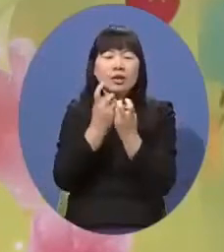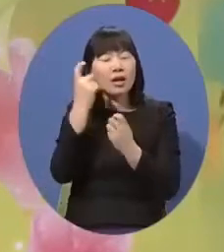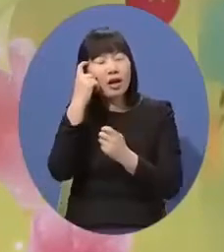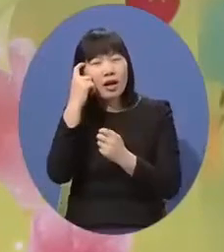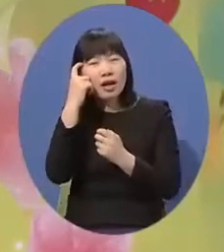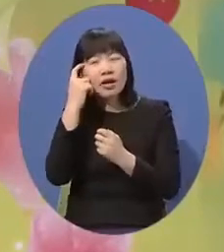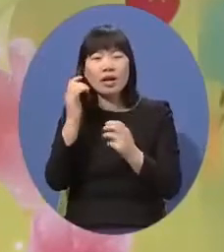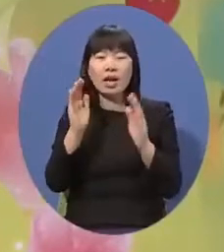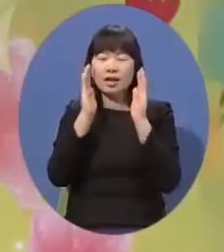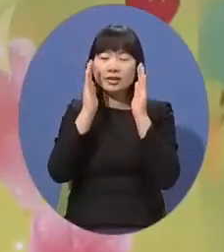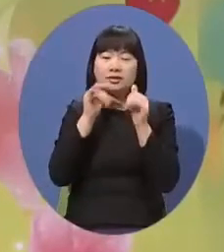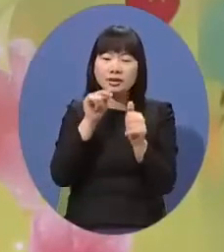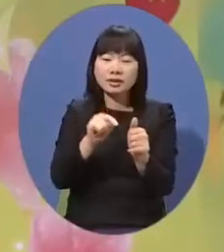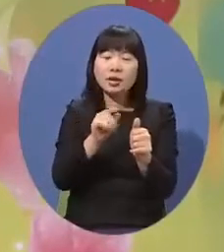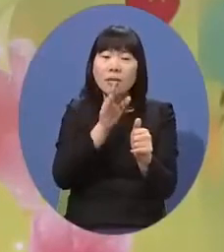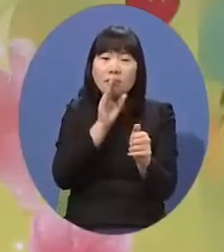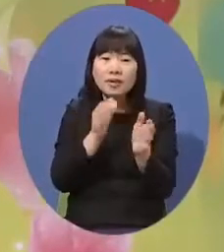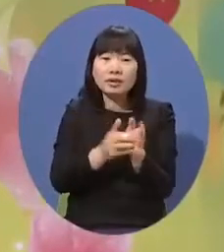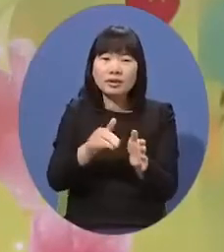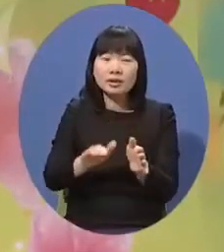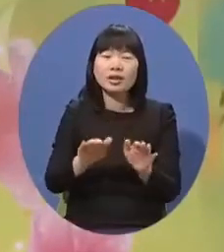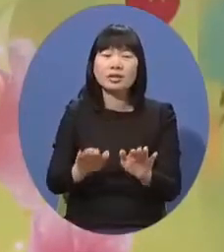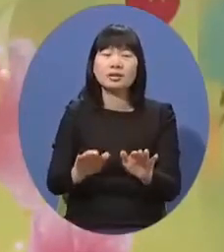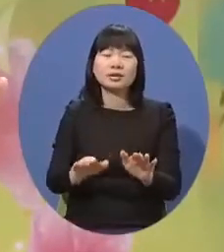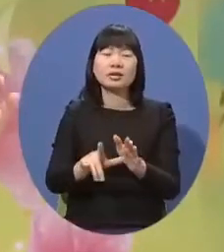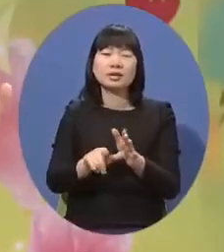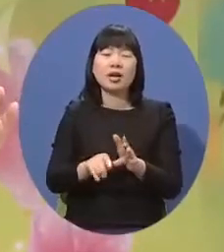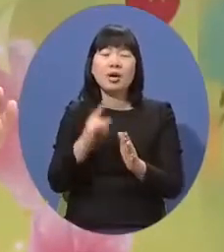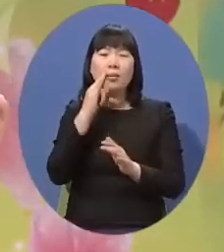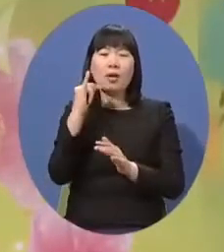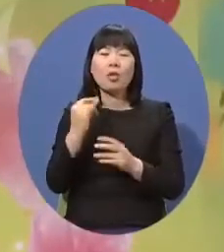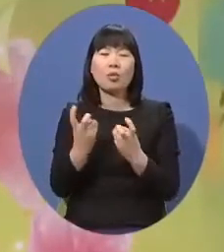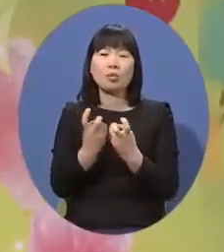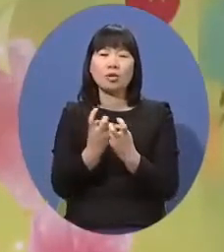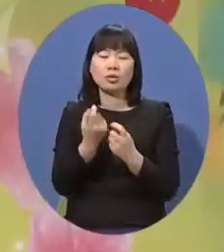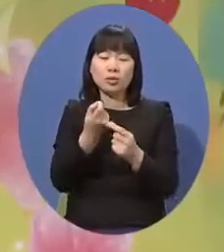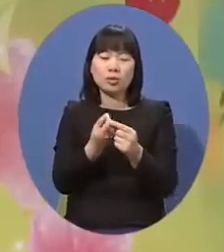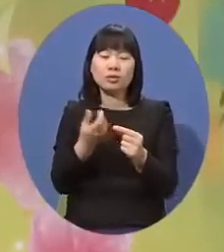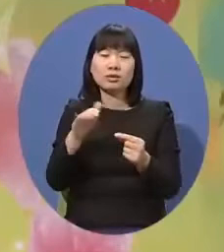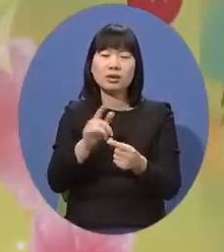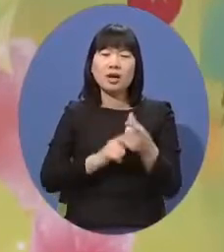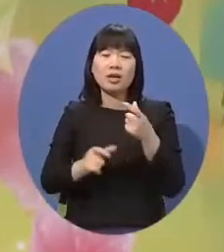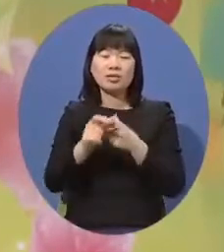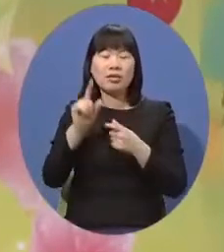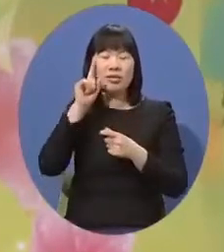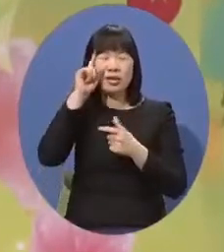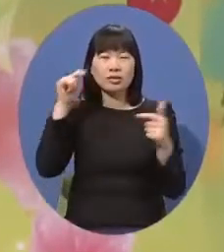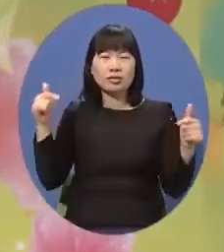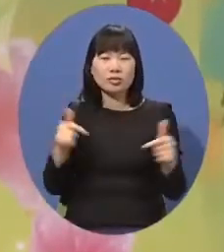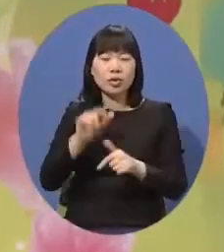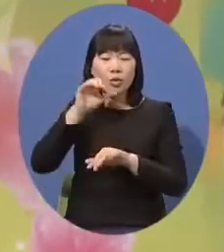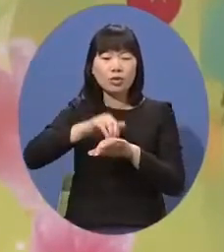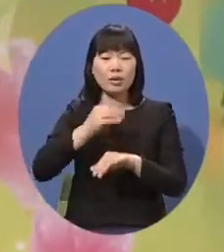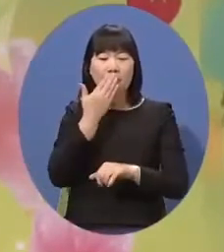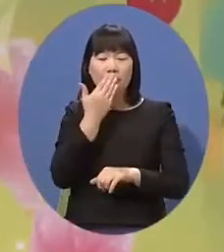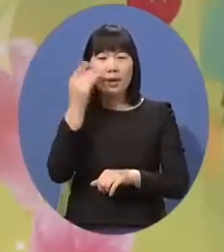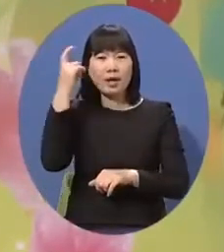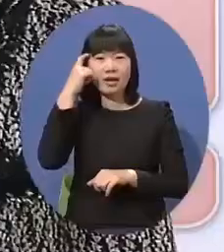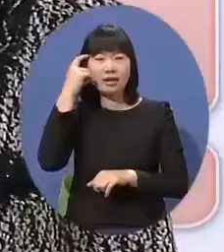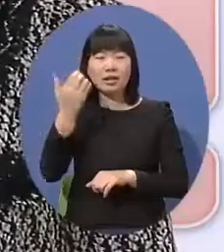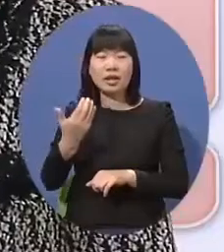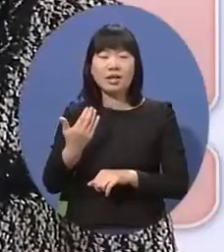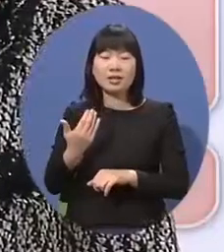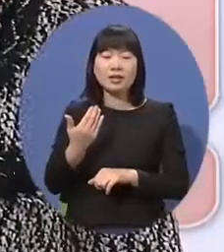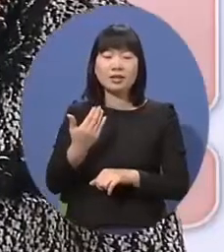하건 어쨌든 학습을 시켜야 되는 건데, 그럼 그렇죠. 이 시기에 엄마들이 어떻게 하면 조금이라도 덜 받게 하면서 훈련시킬 수 있을까요? 우리가